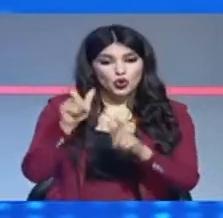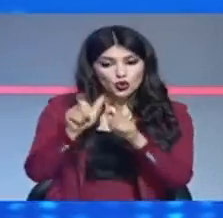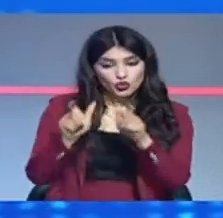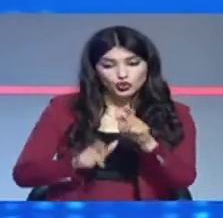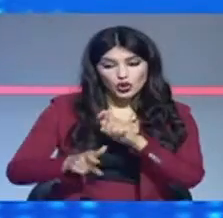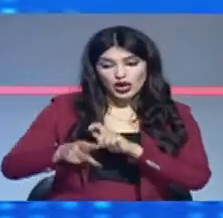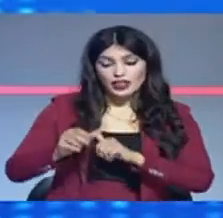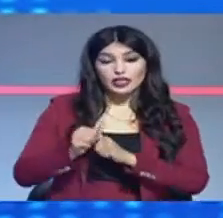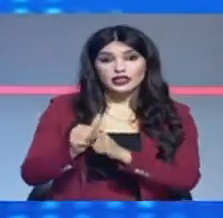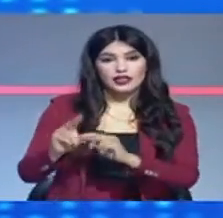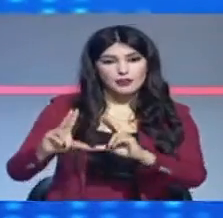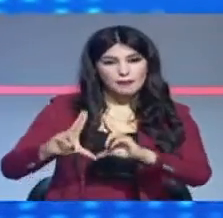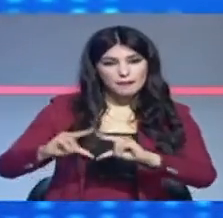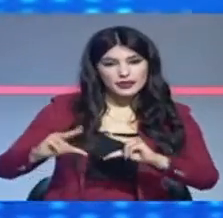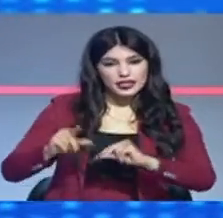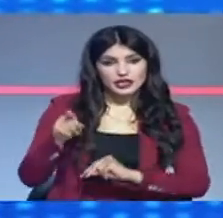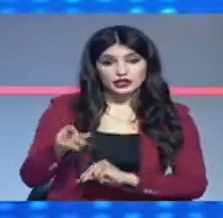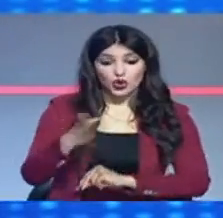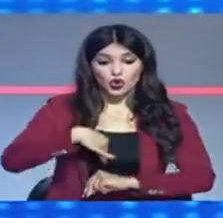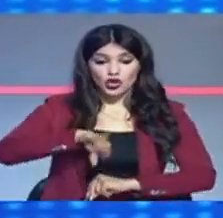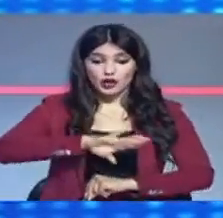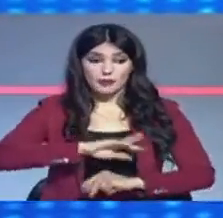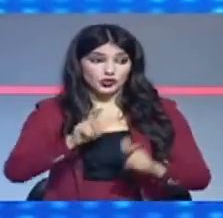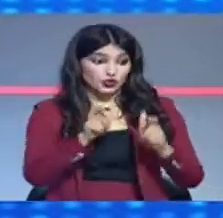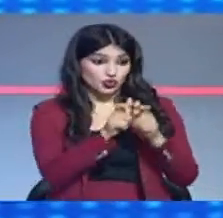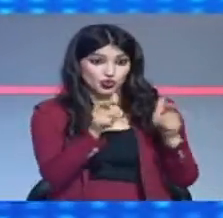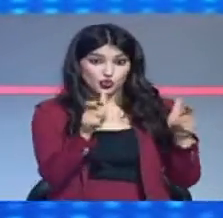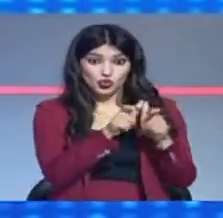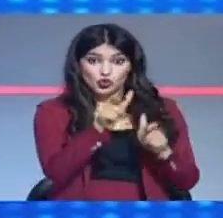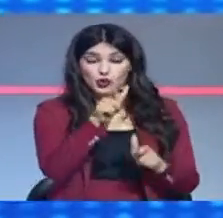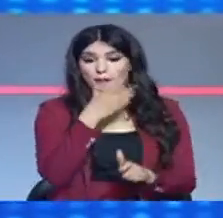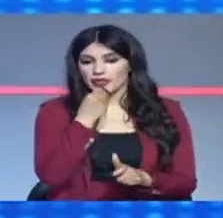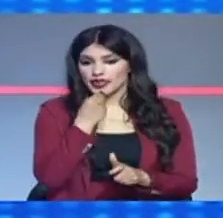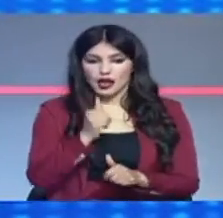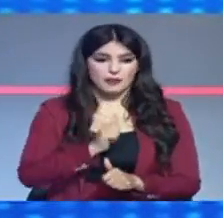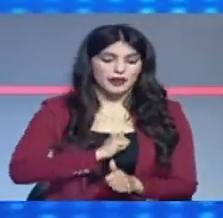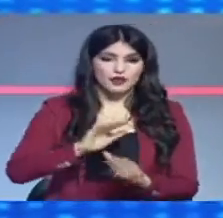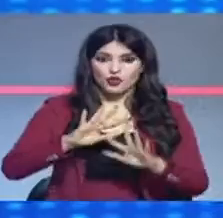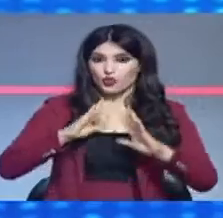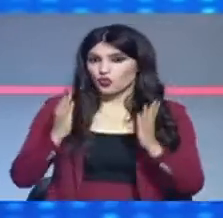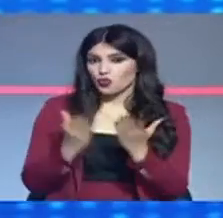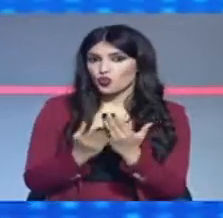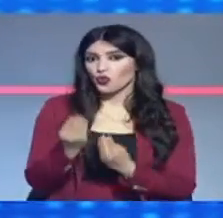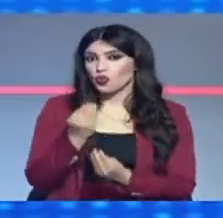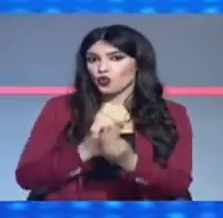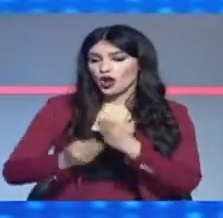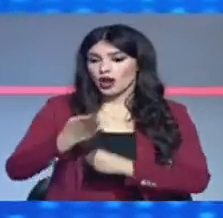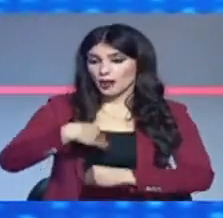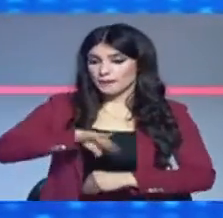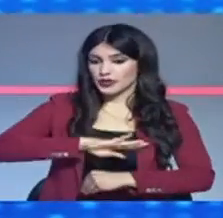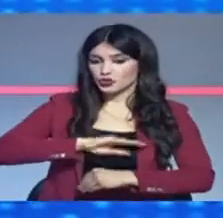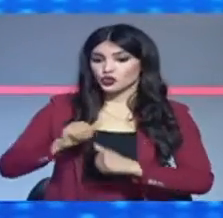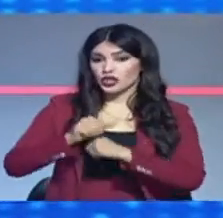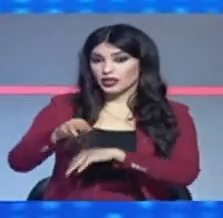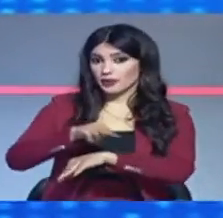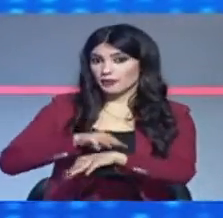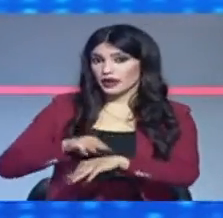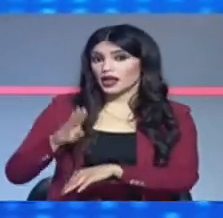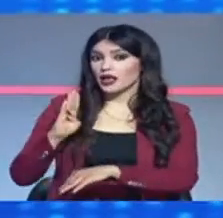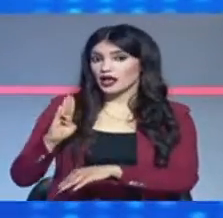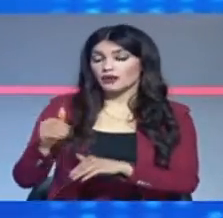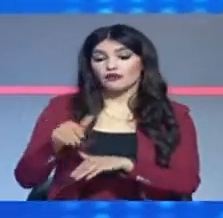تثبت في التفاصيل المسؤوليه للشركات اه المناسبه ان الخاصه او العامه او مسؤولي الجهه فيما يتعلق